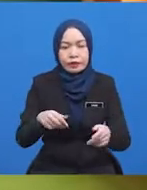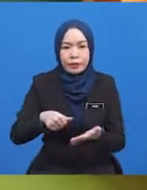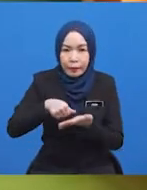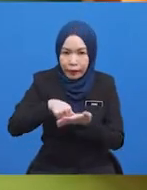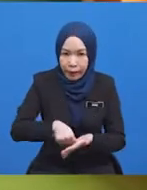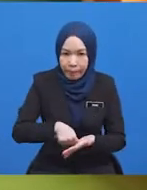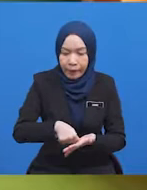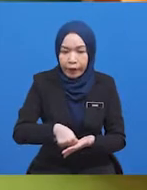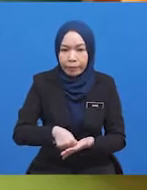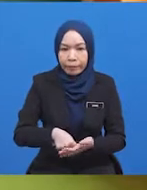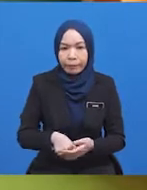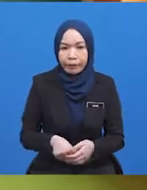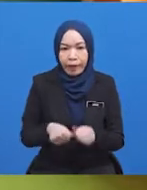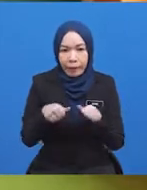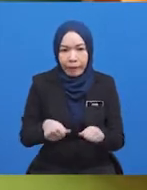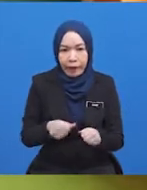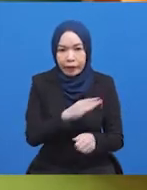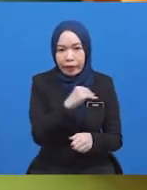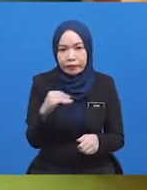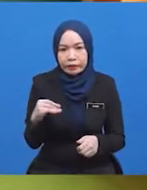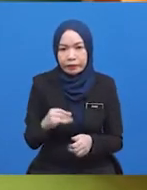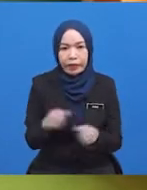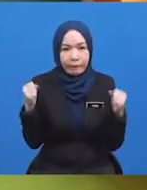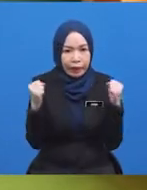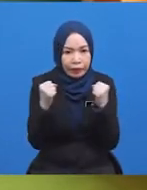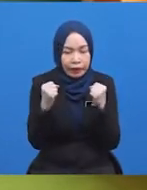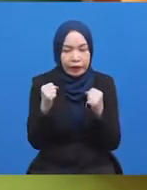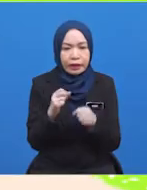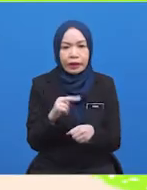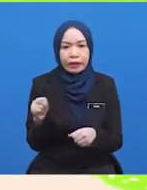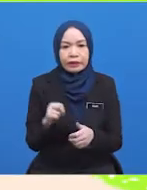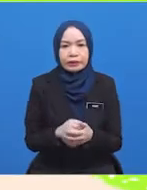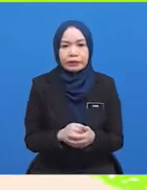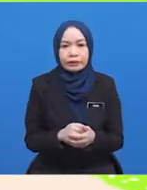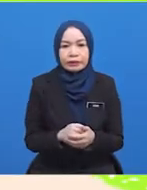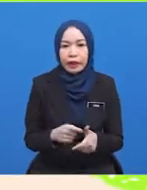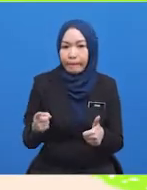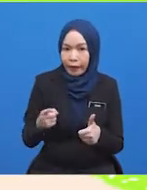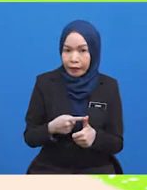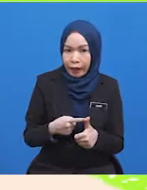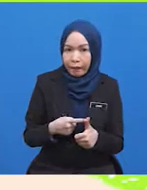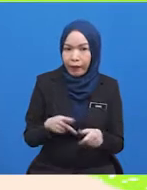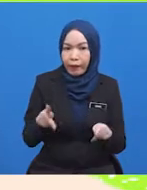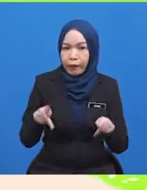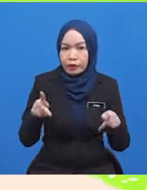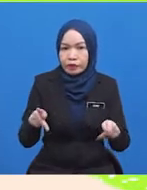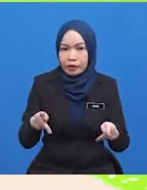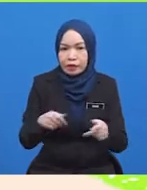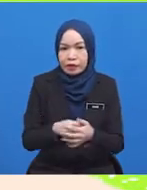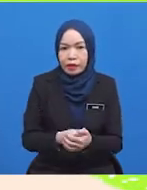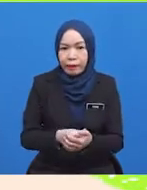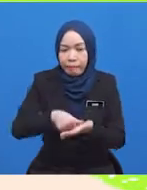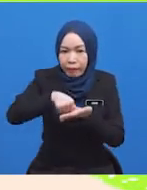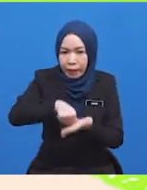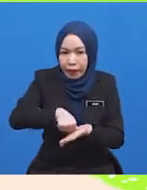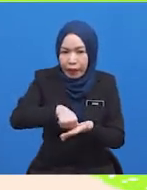pemendapan, mampatan dan penyeminan. Pertama, proses pemendapan dan